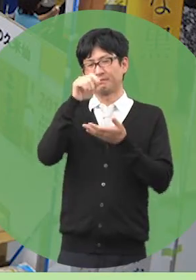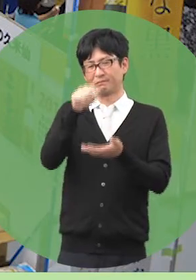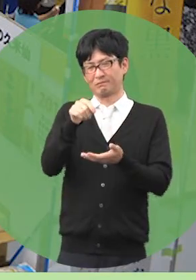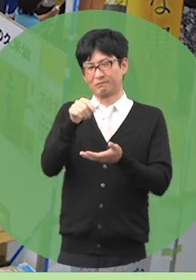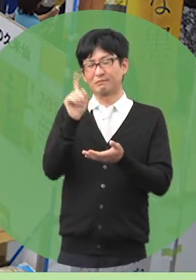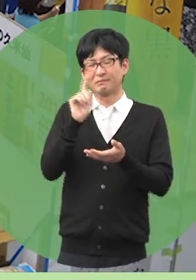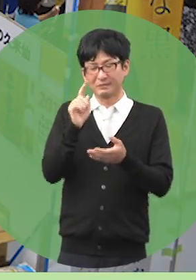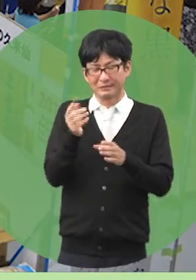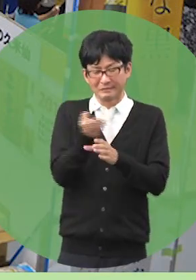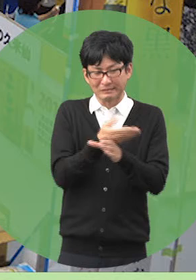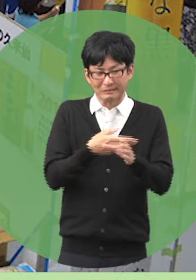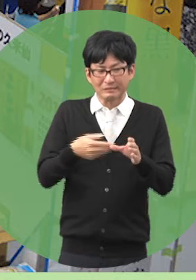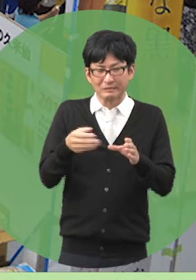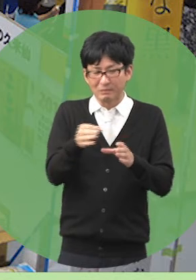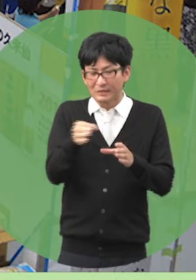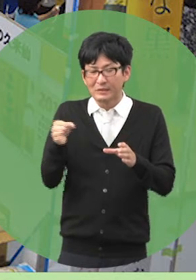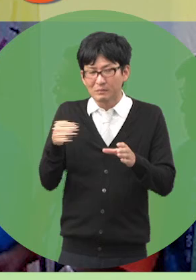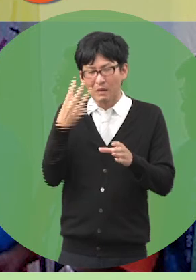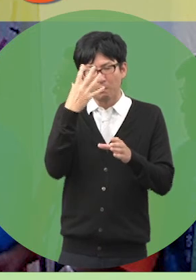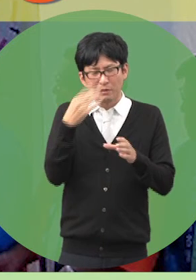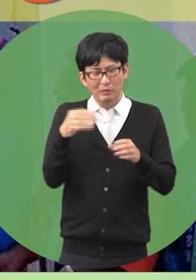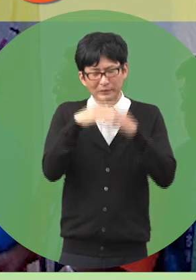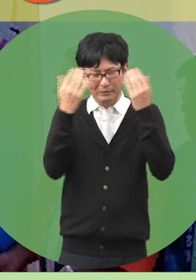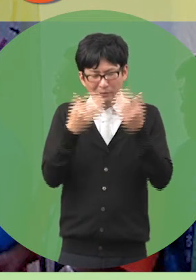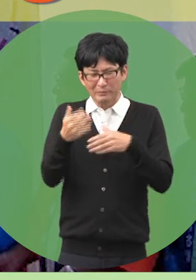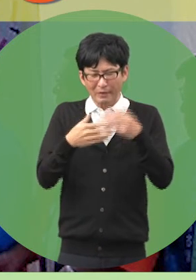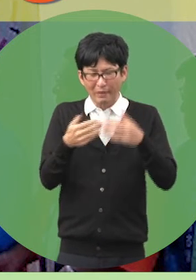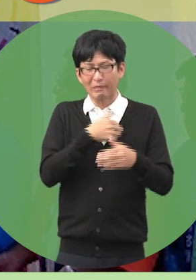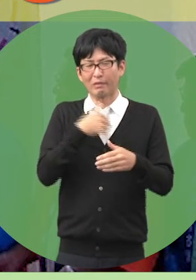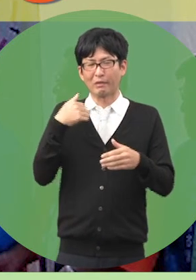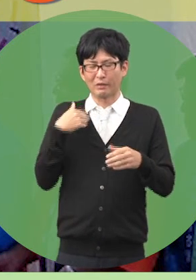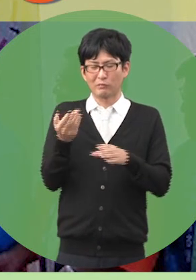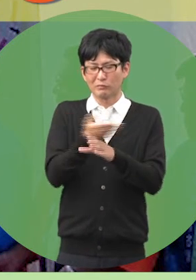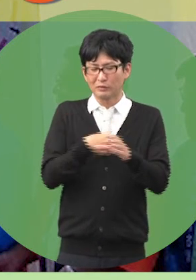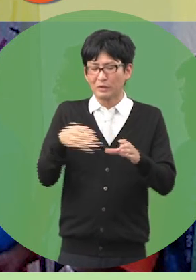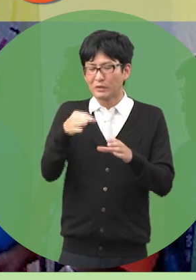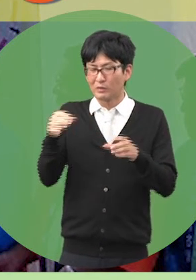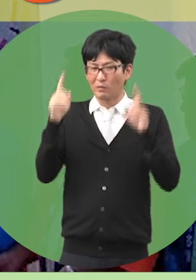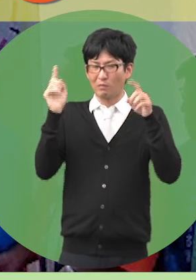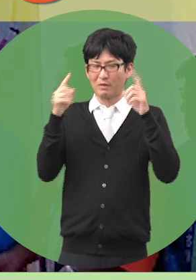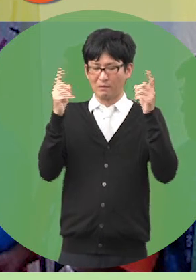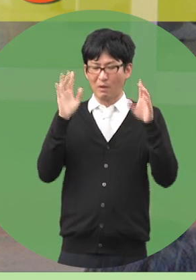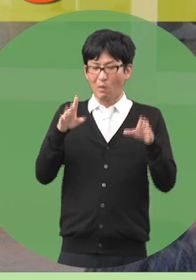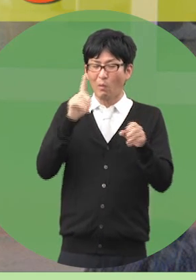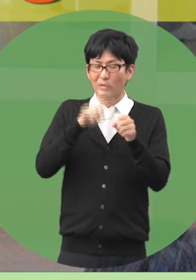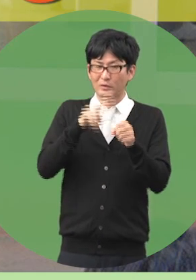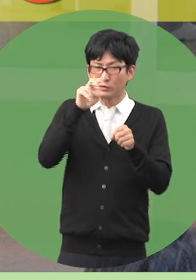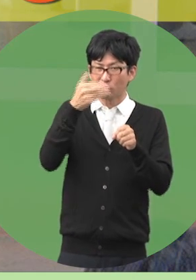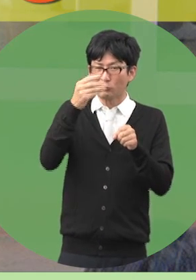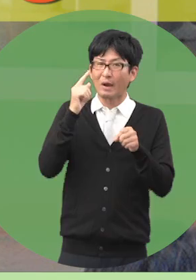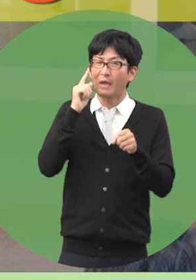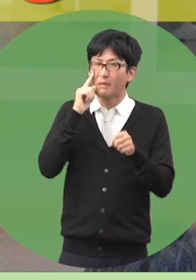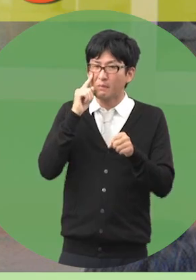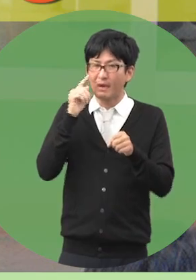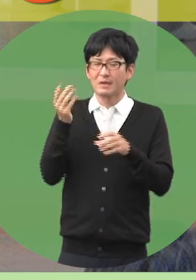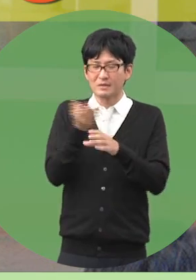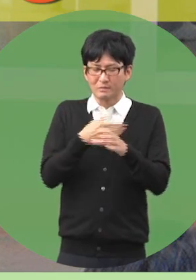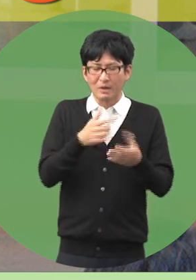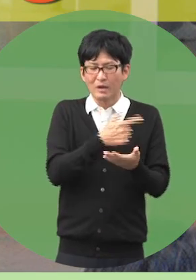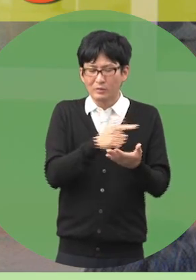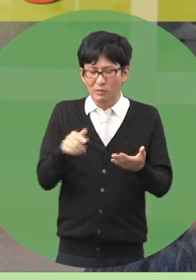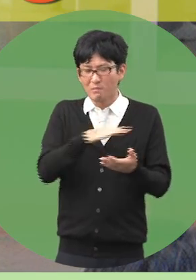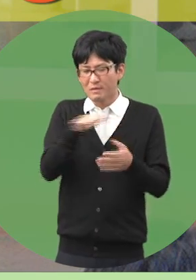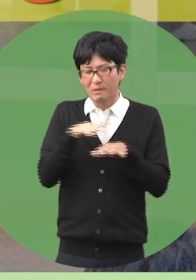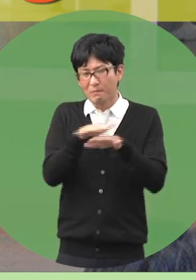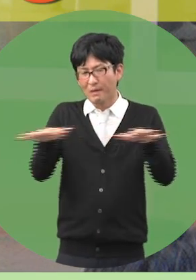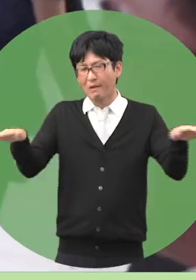島々の魅力を丸ごと体験できる離島フェア29回目の今年は、島々の彩り皆に広